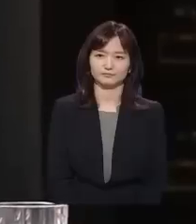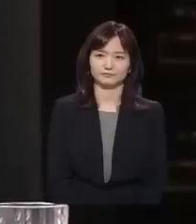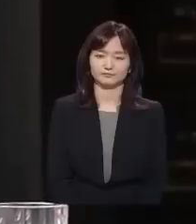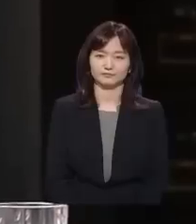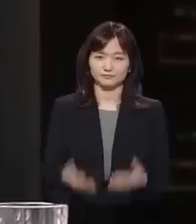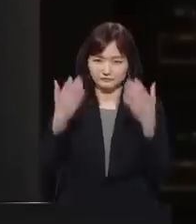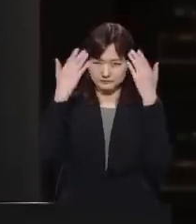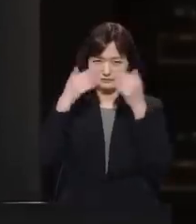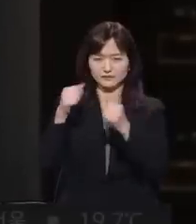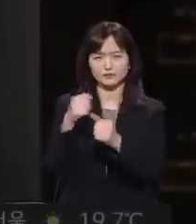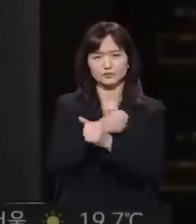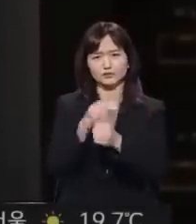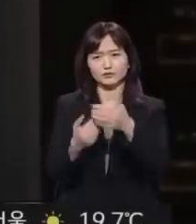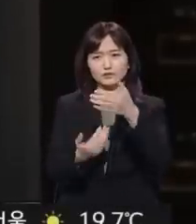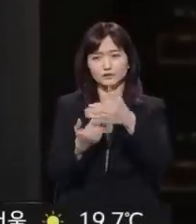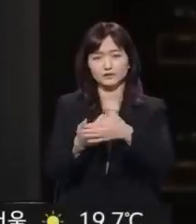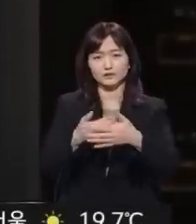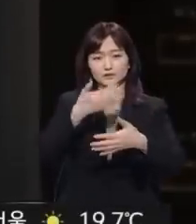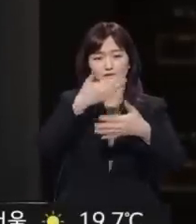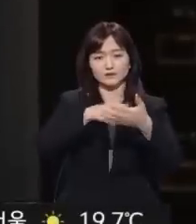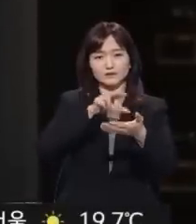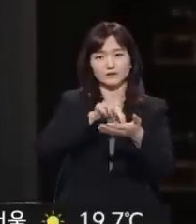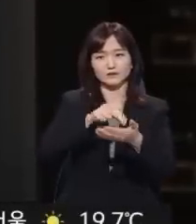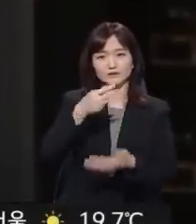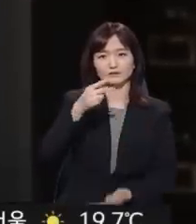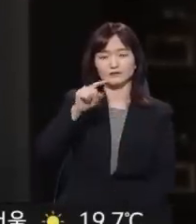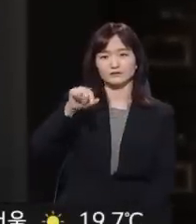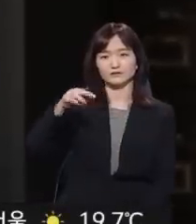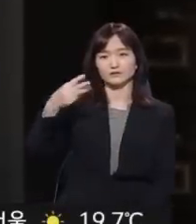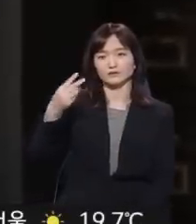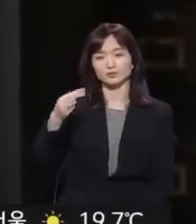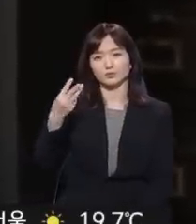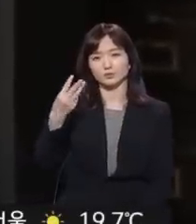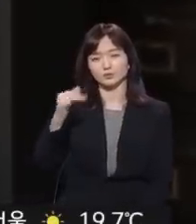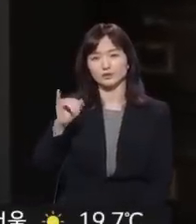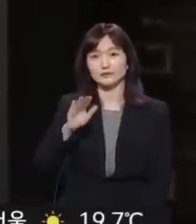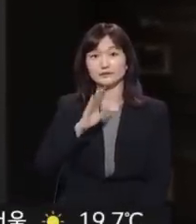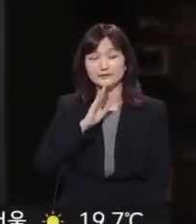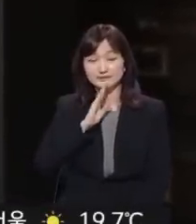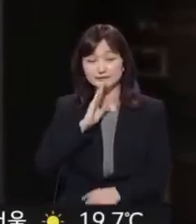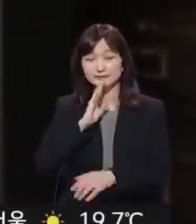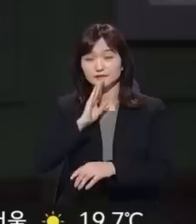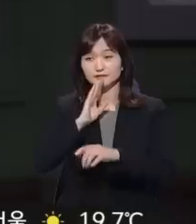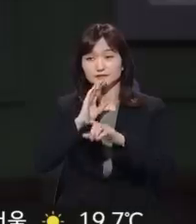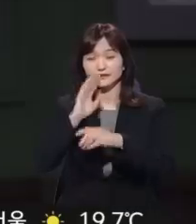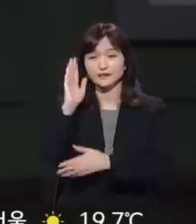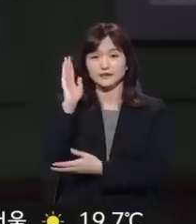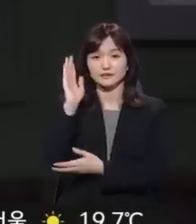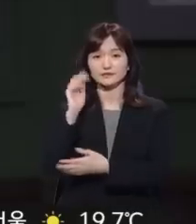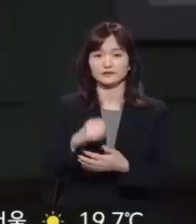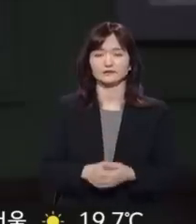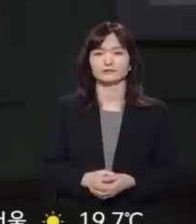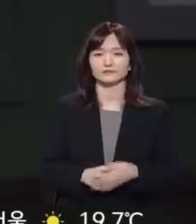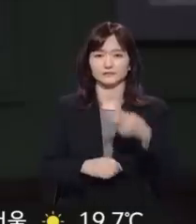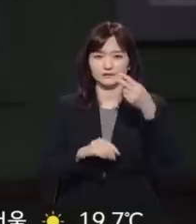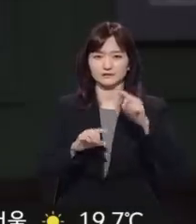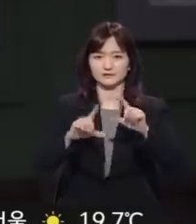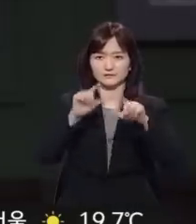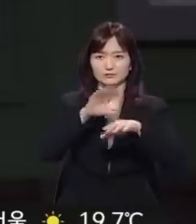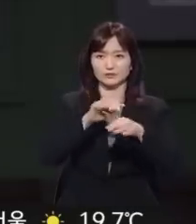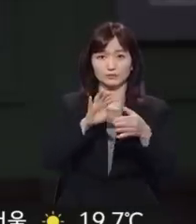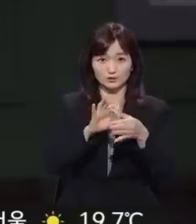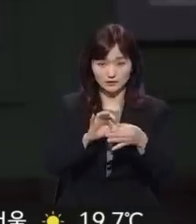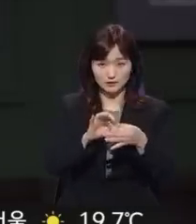학폭 사건인데요. 드라마 더 글로리의 실화판이다 이런 얘기를 듣고 있습니다. 네, 일단 지난 2일에 한 방송을 통해서 12년